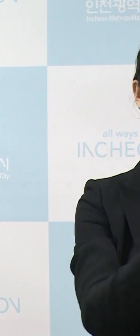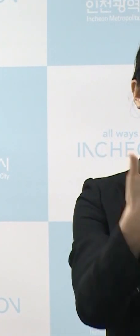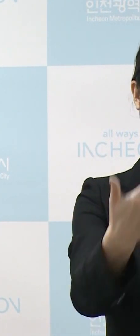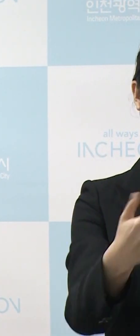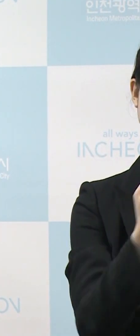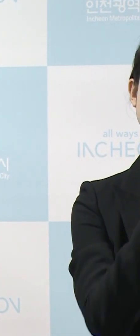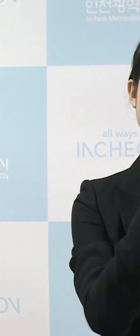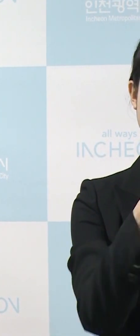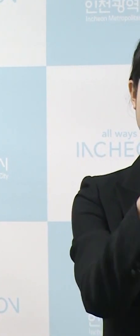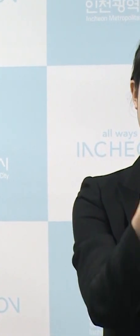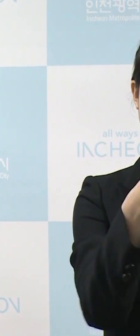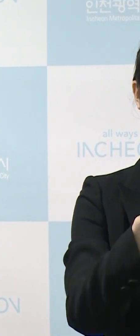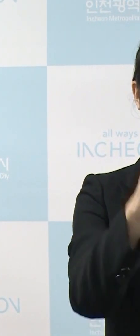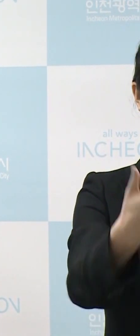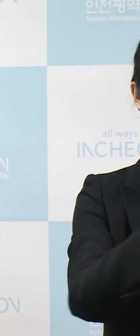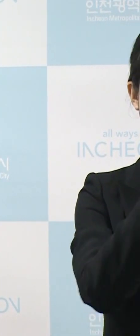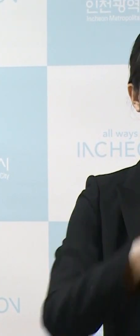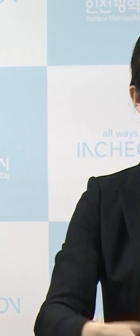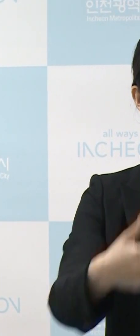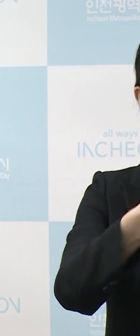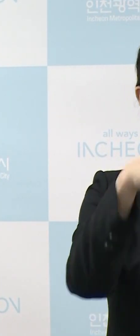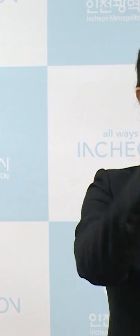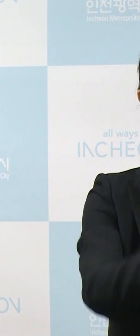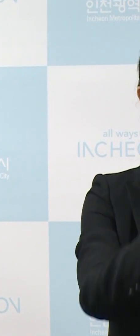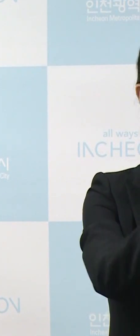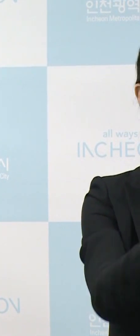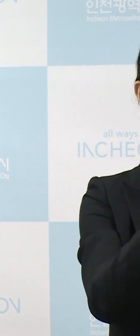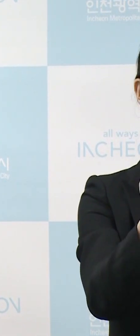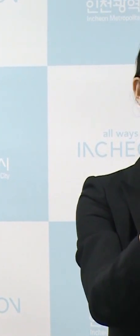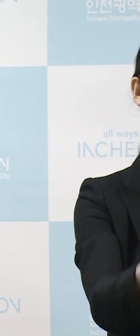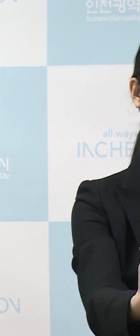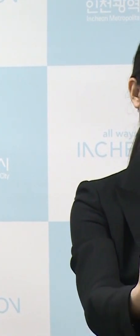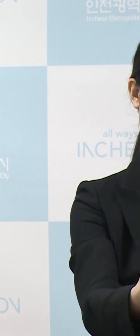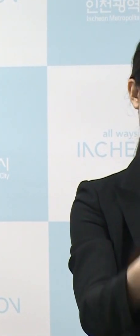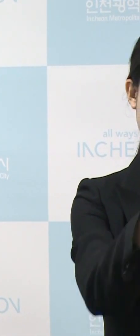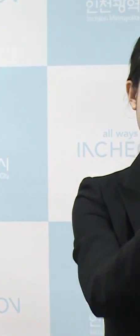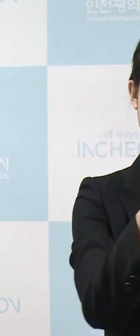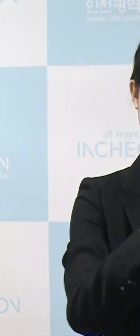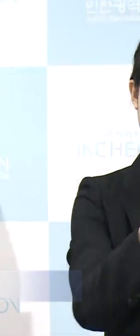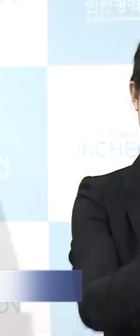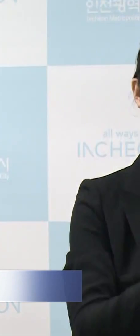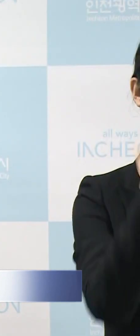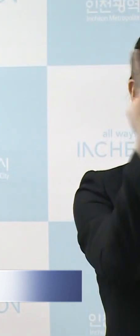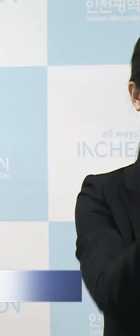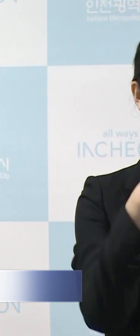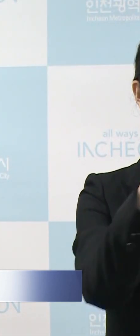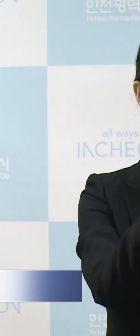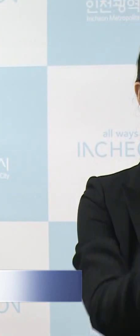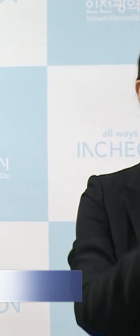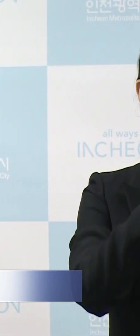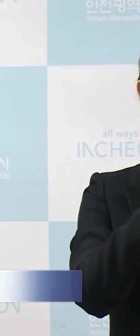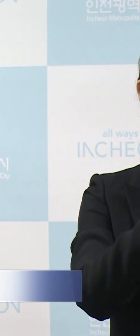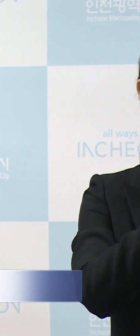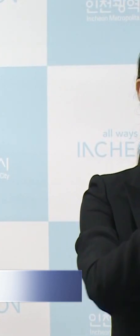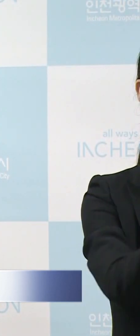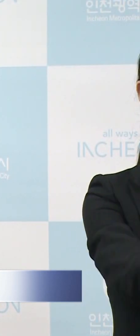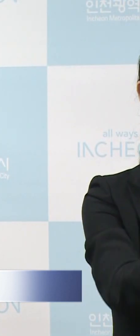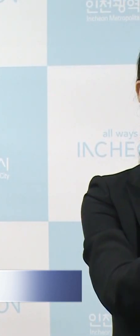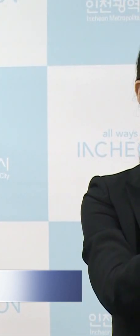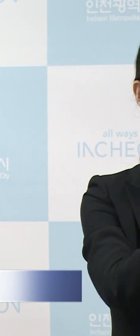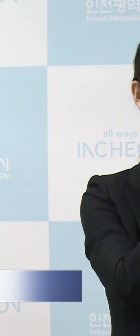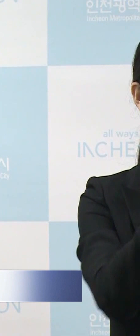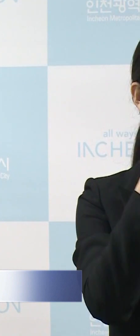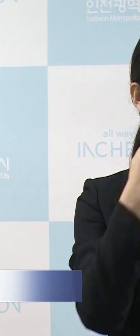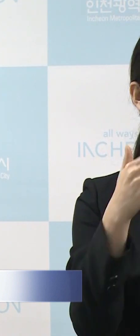노원구 보건소는 지난 3월 8일 노원구 보건소 검체 검사에서 양성 판정을 받은